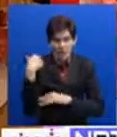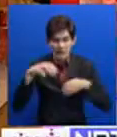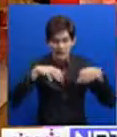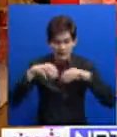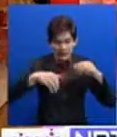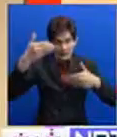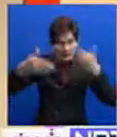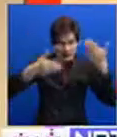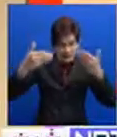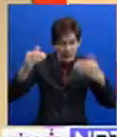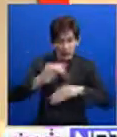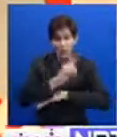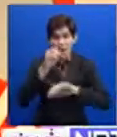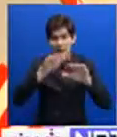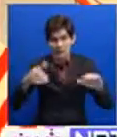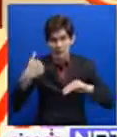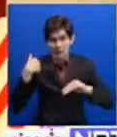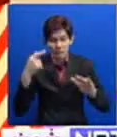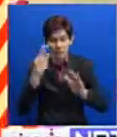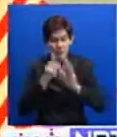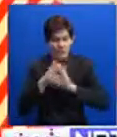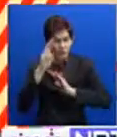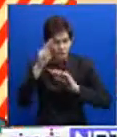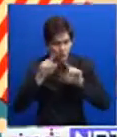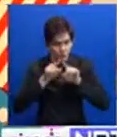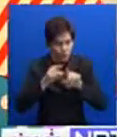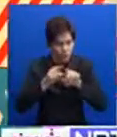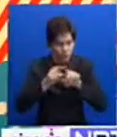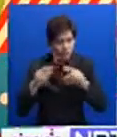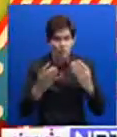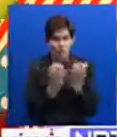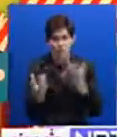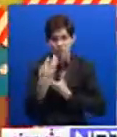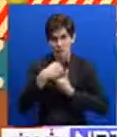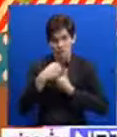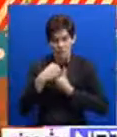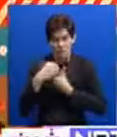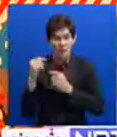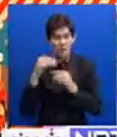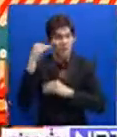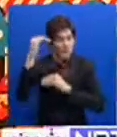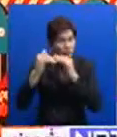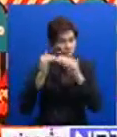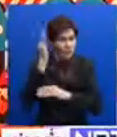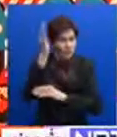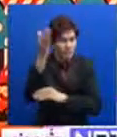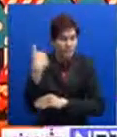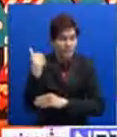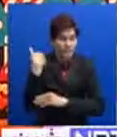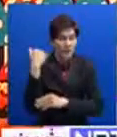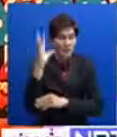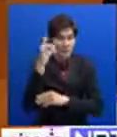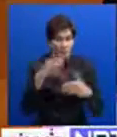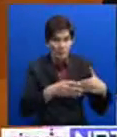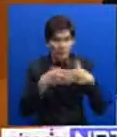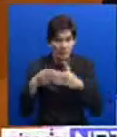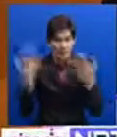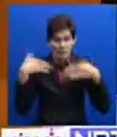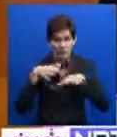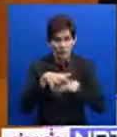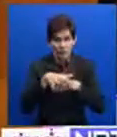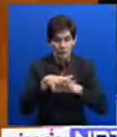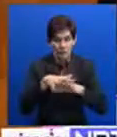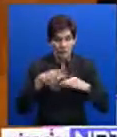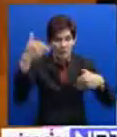สนุก 10ยกกำลัง 10ความรู้คู่คุณธรรมนำสู่อนาคตต่อเนื่องจากเมื่อวานมีผู้ปกครองนำบุตรหลานมาร่วมแสดงความ